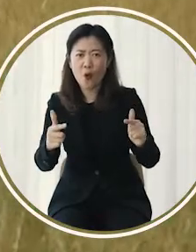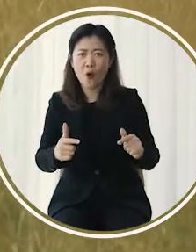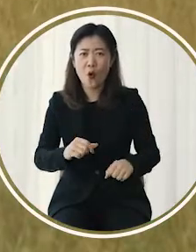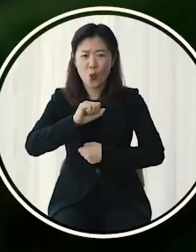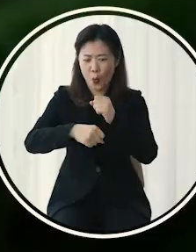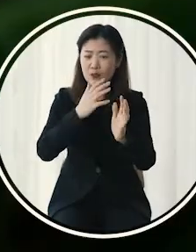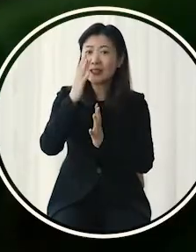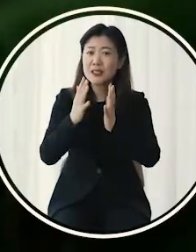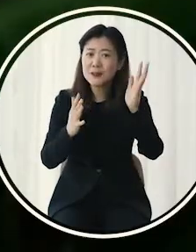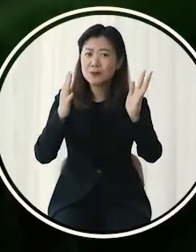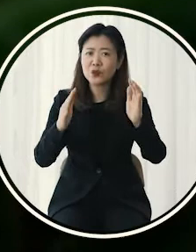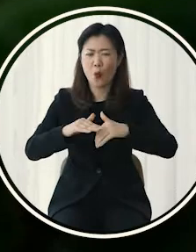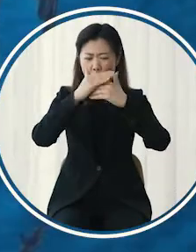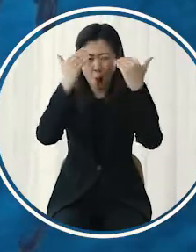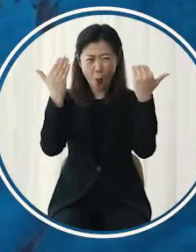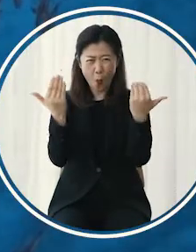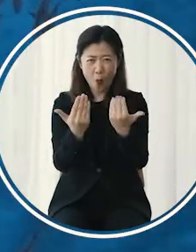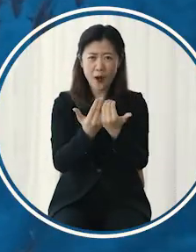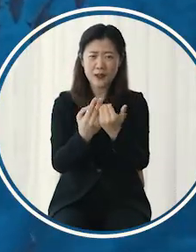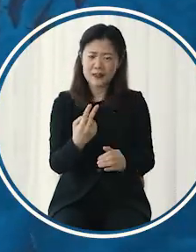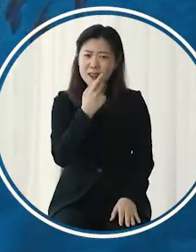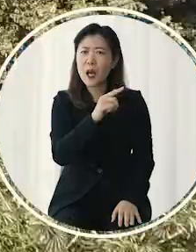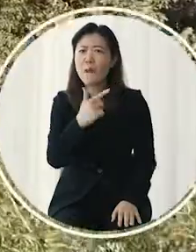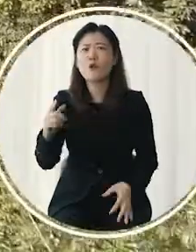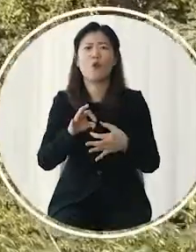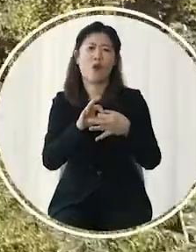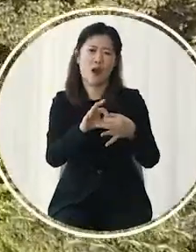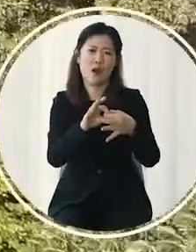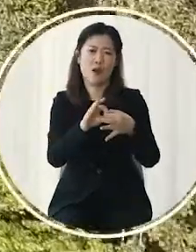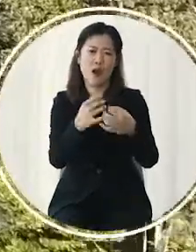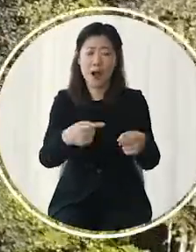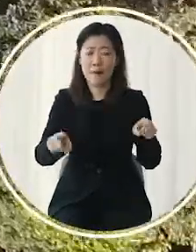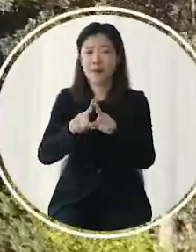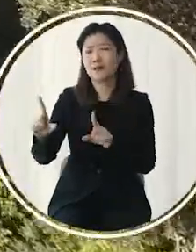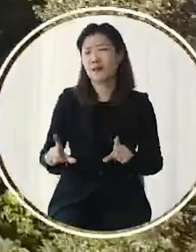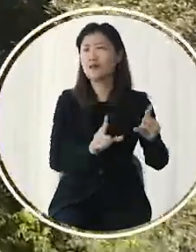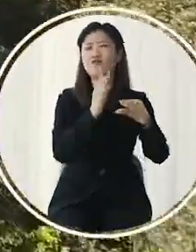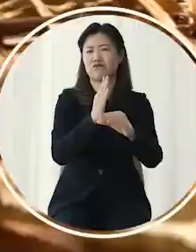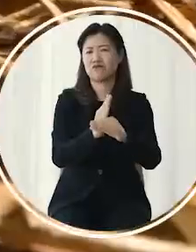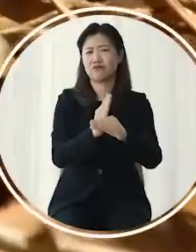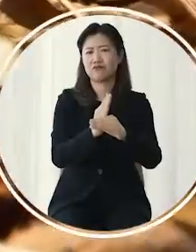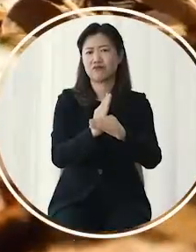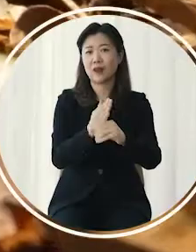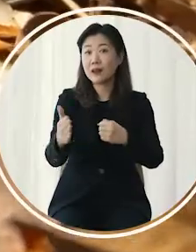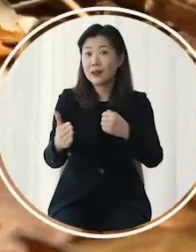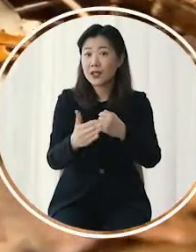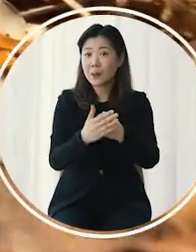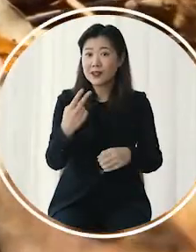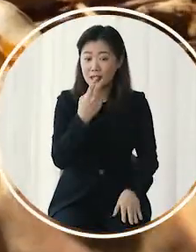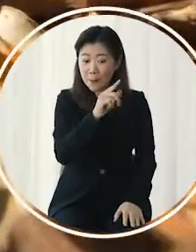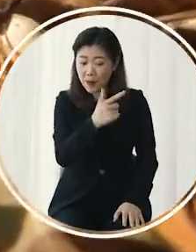동물, 식물, 그리고 온갖 그런 생물들과 관련해서 저희가 함께 살아가고 있는 것이거든요. 그렇기 때문에